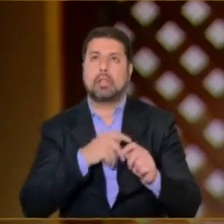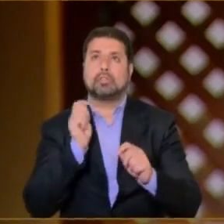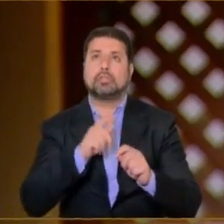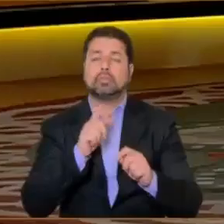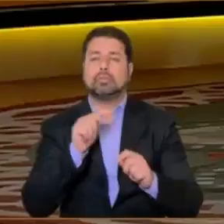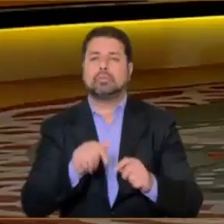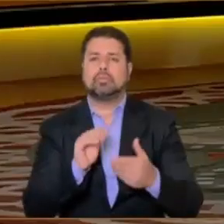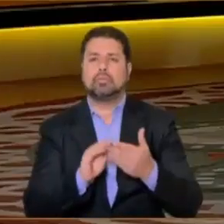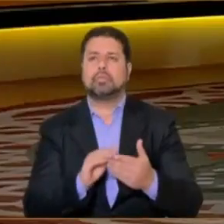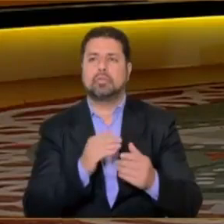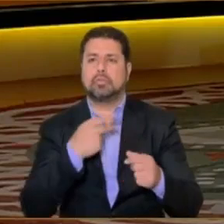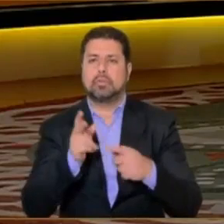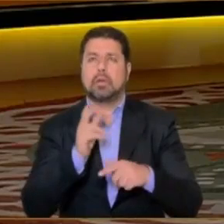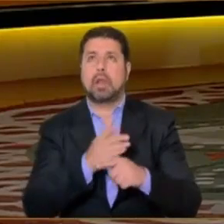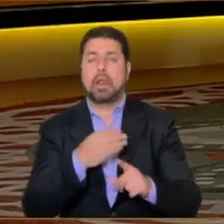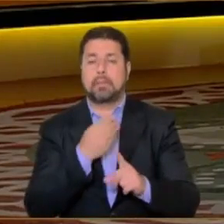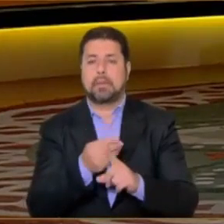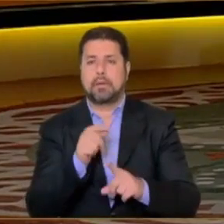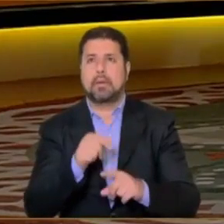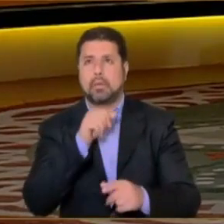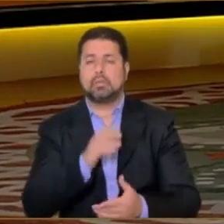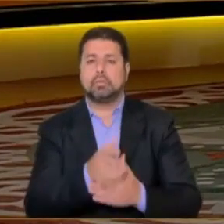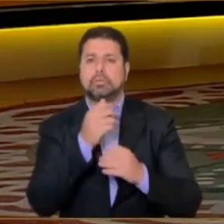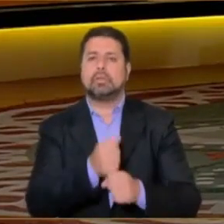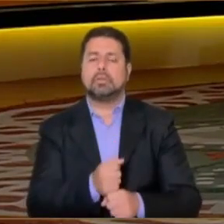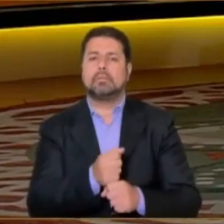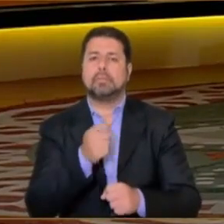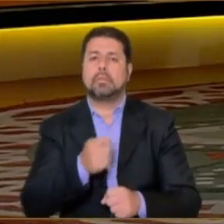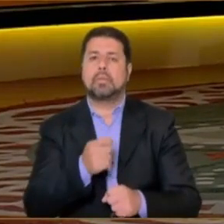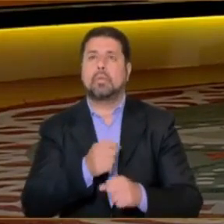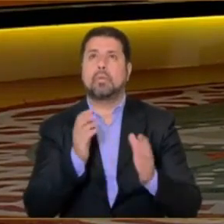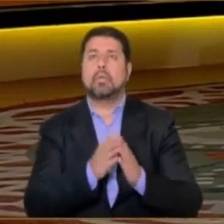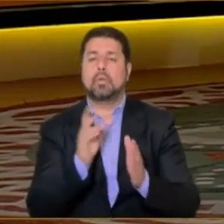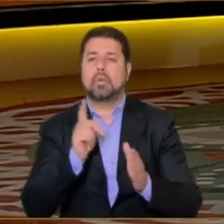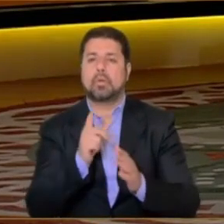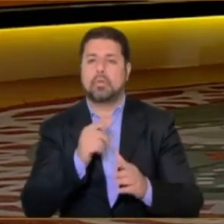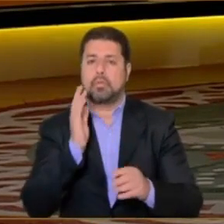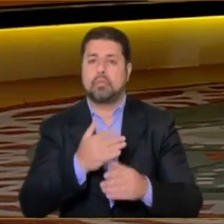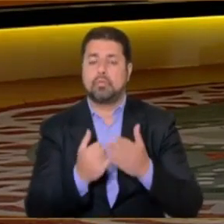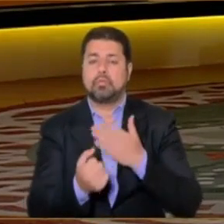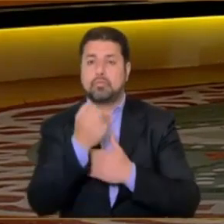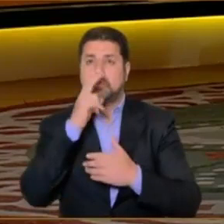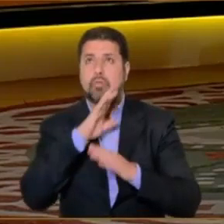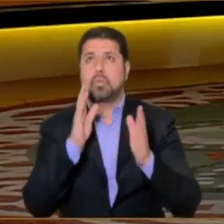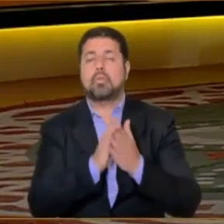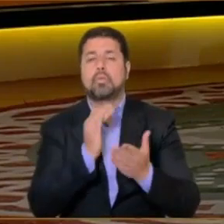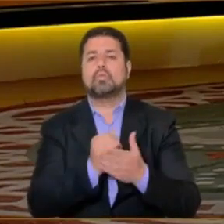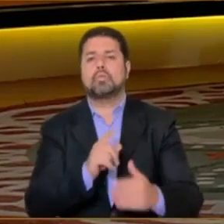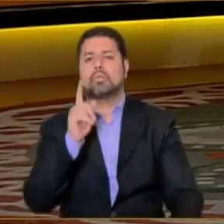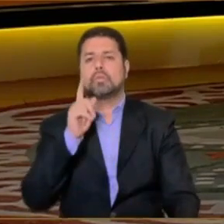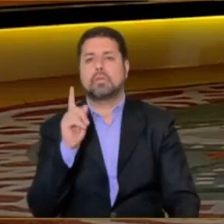بيتك الحرام بزيارتي حبيبك عليه الصلاه وازكى السلام انه لا يقدر على ذلك غيرك